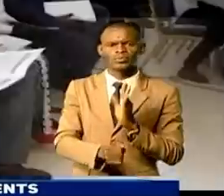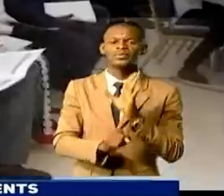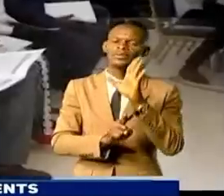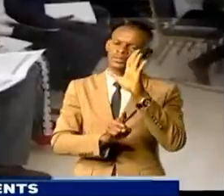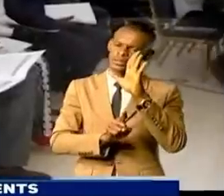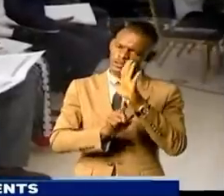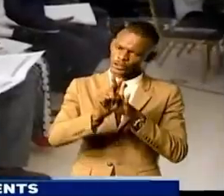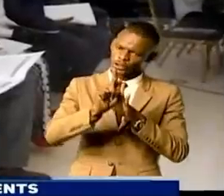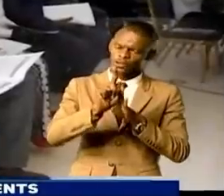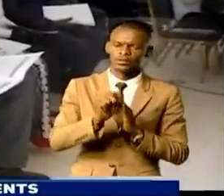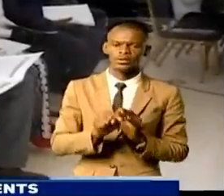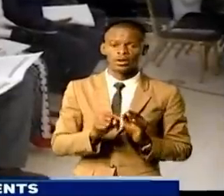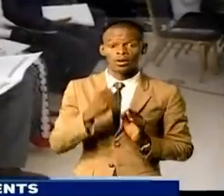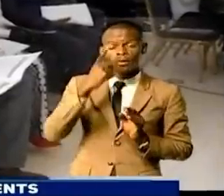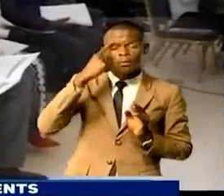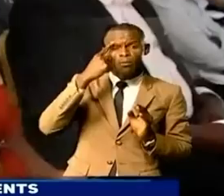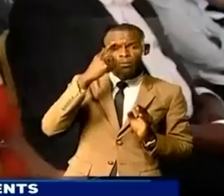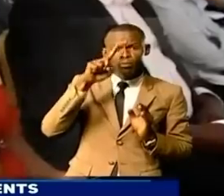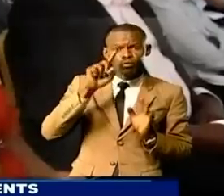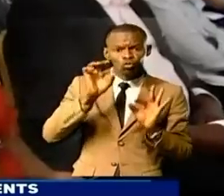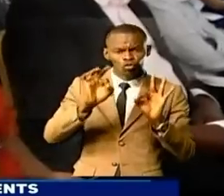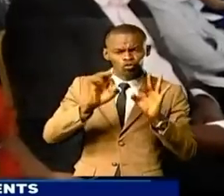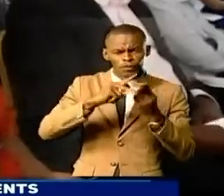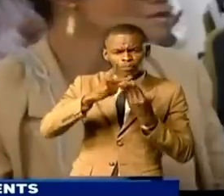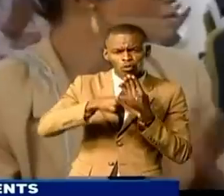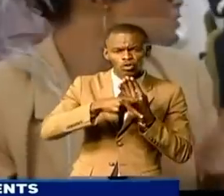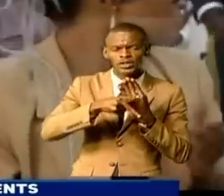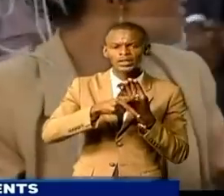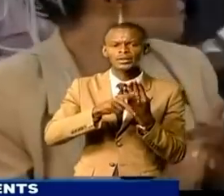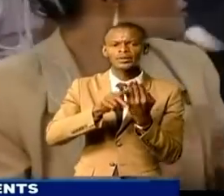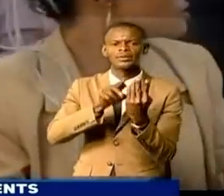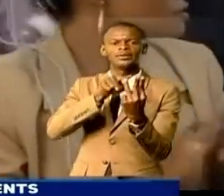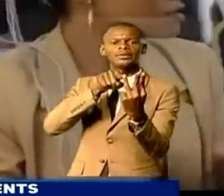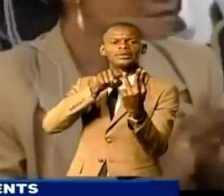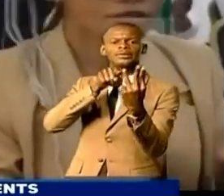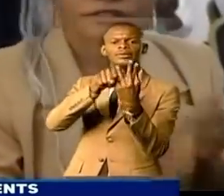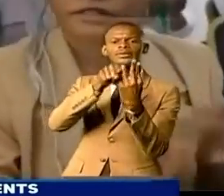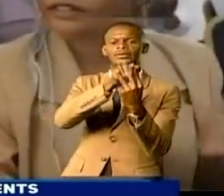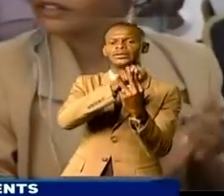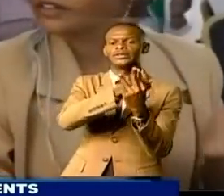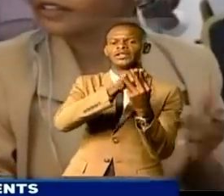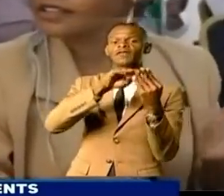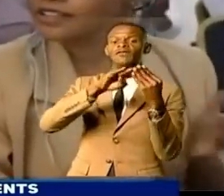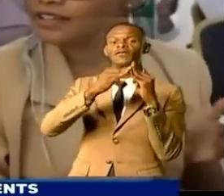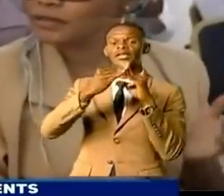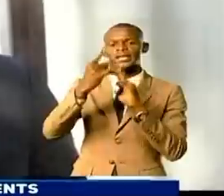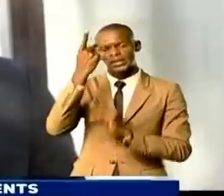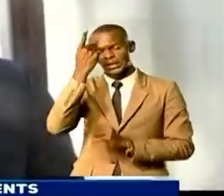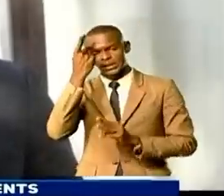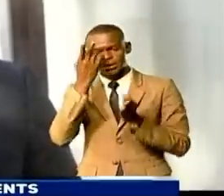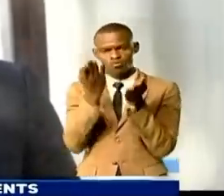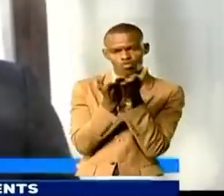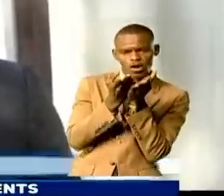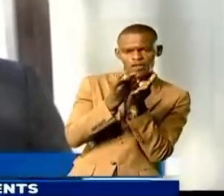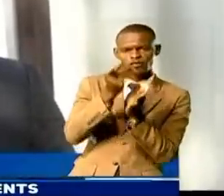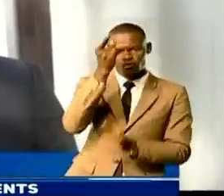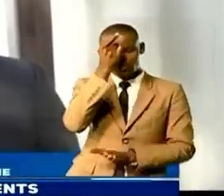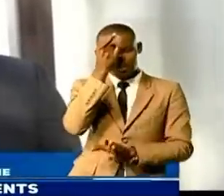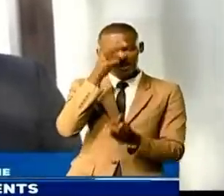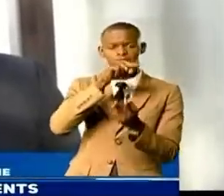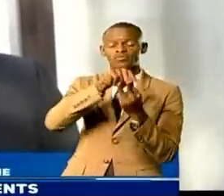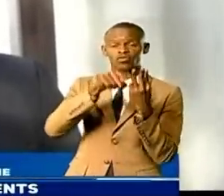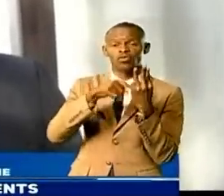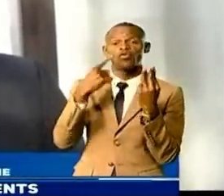Kinshasa, les jeunes Congolais pourront bénéficier d'un encadrement en entrepreneuriat. Ce projet prend en considération